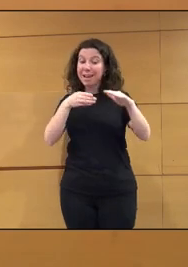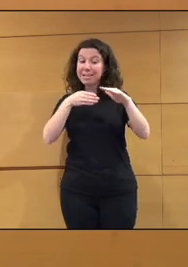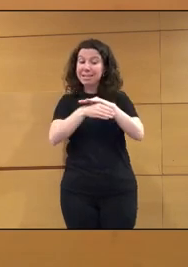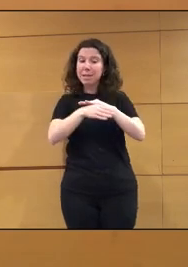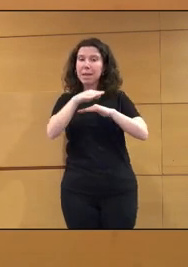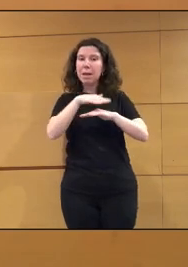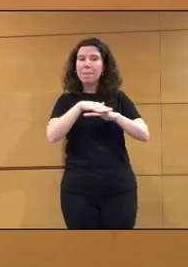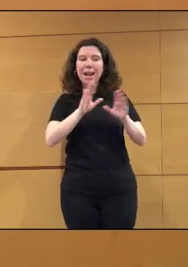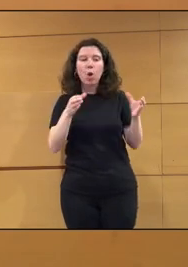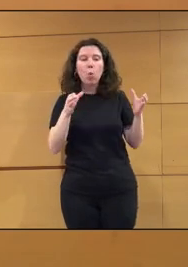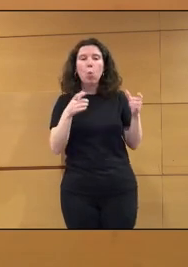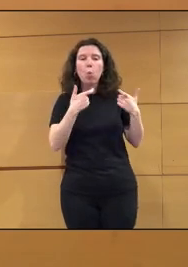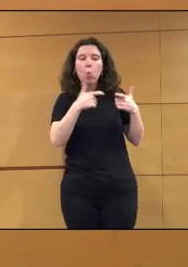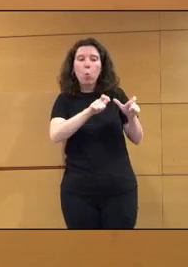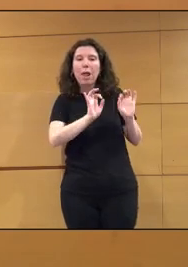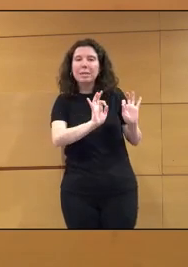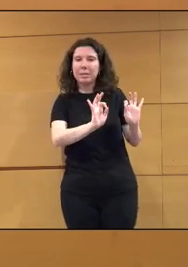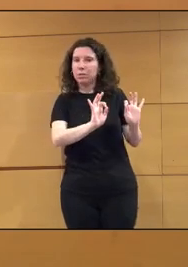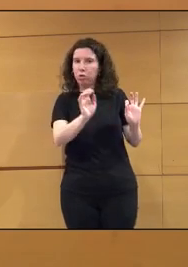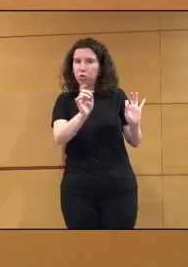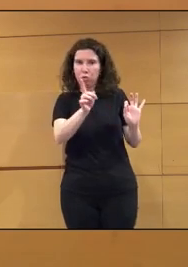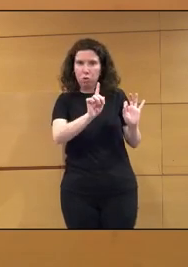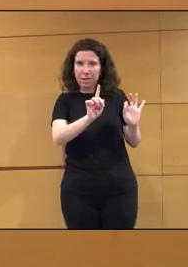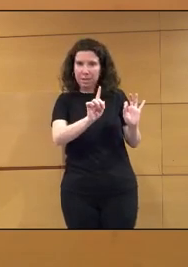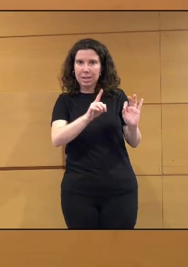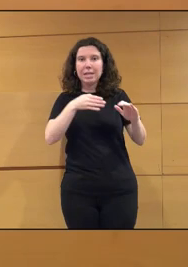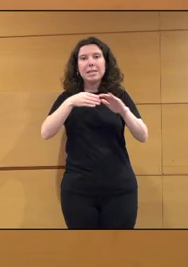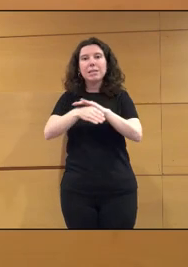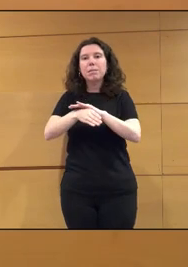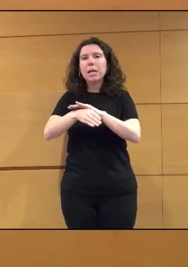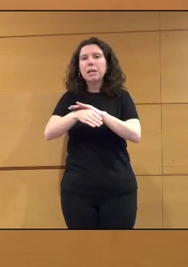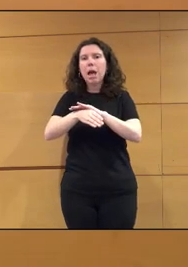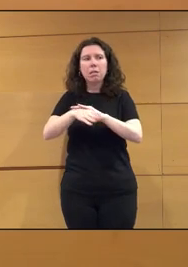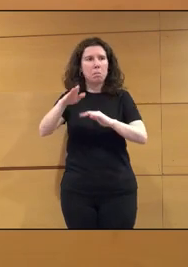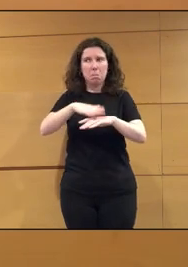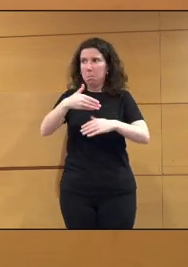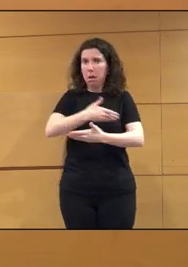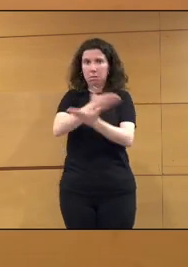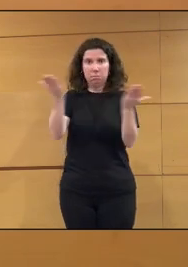per determinats col·lectius, sinó que l'accessibilitat és per tothom.